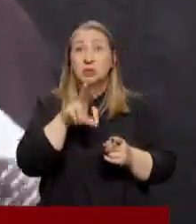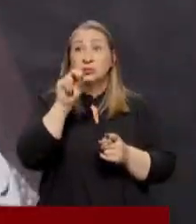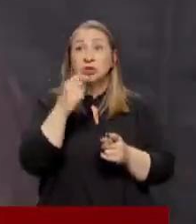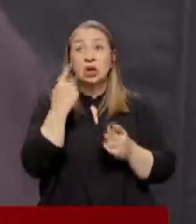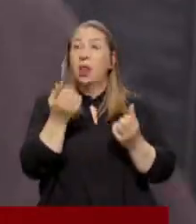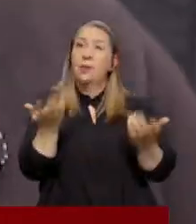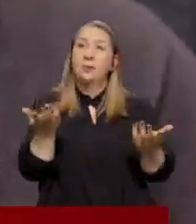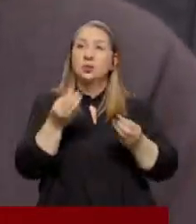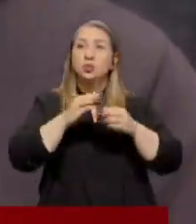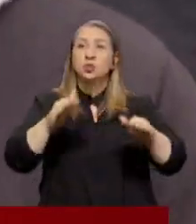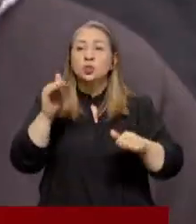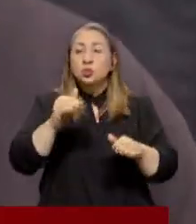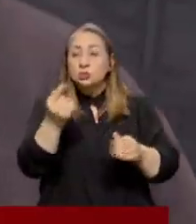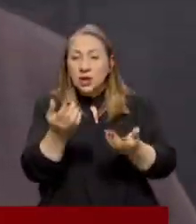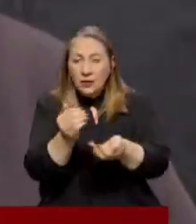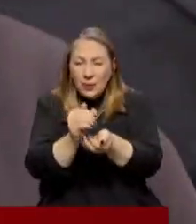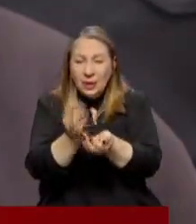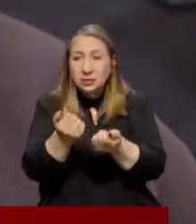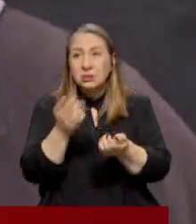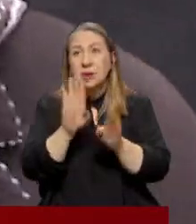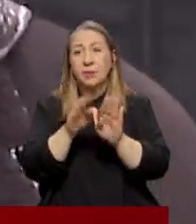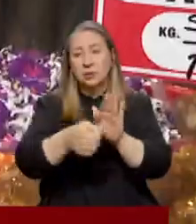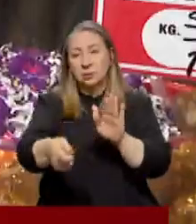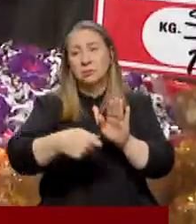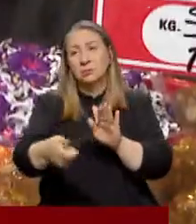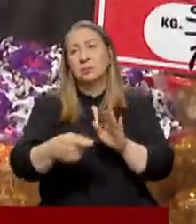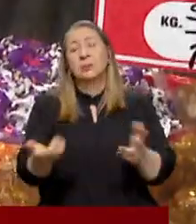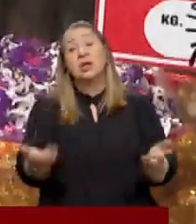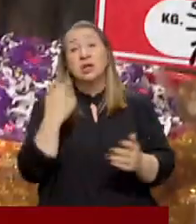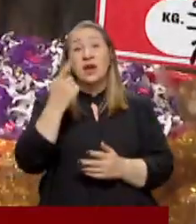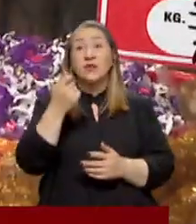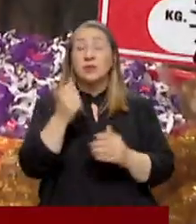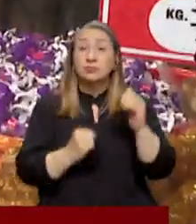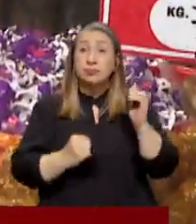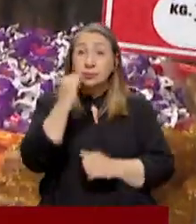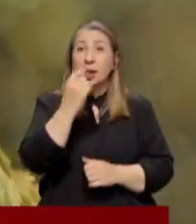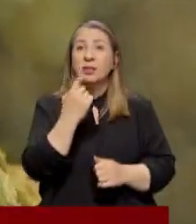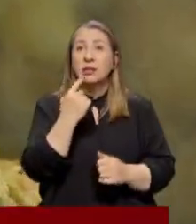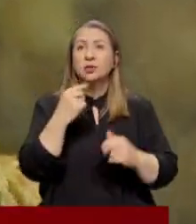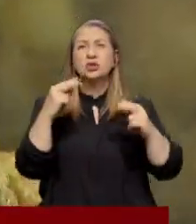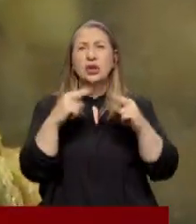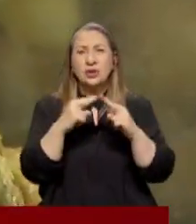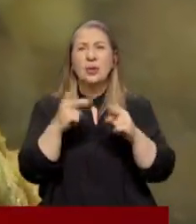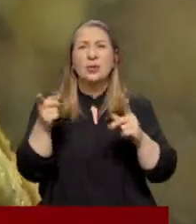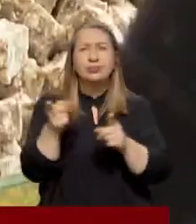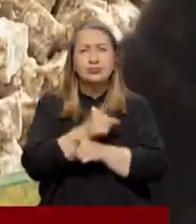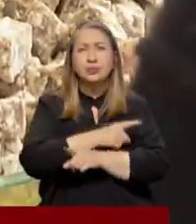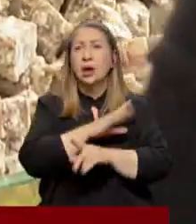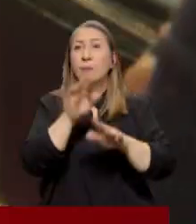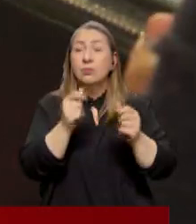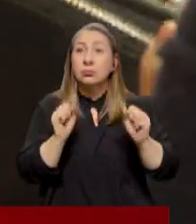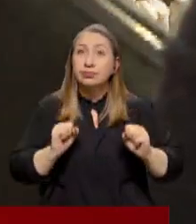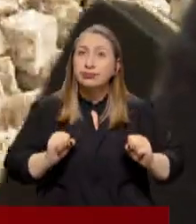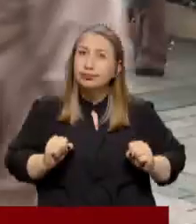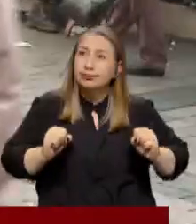şeker alamam. Çocuklara ucuz bir şeyler alacağım, gelene kapıya vermek için. Şekerin fiyatı arttı, tatlı, çikolata, şekerleme hepsinin